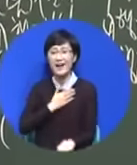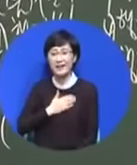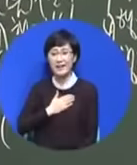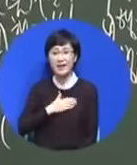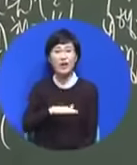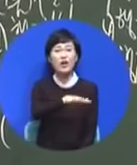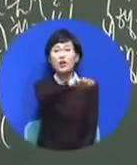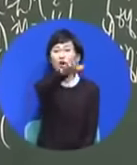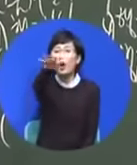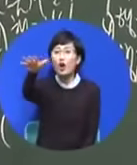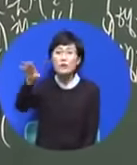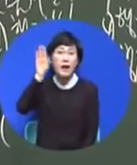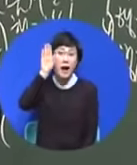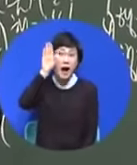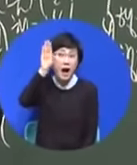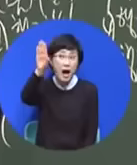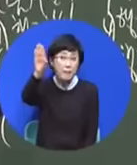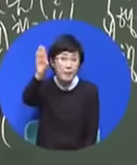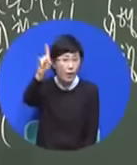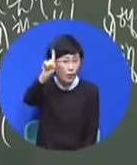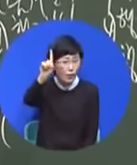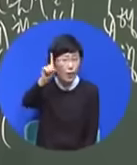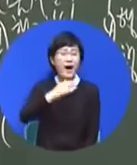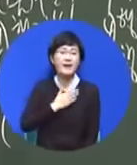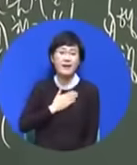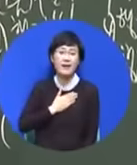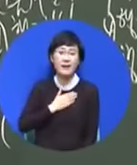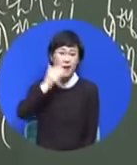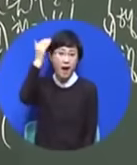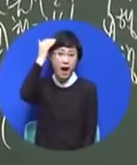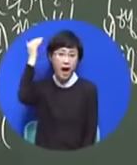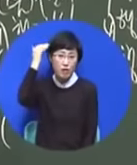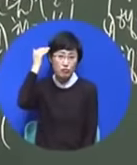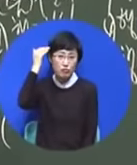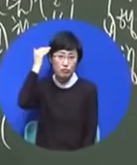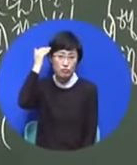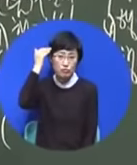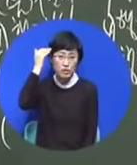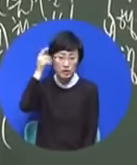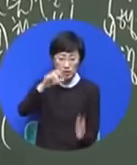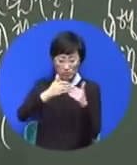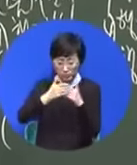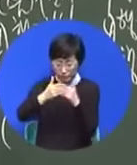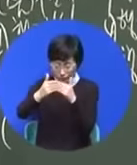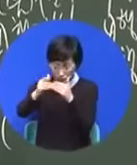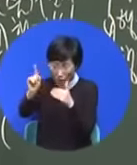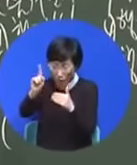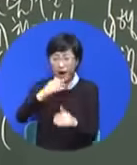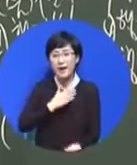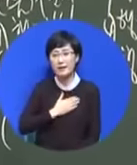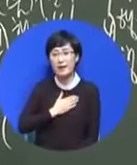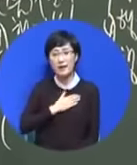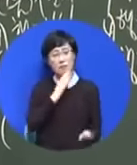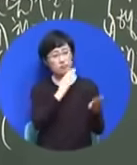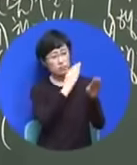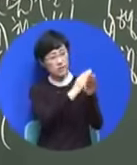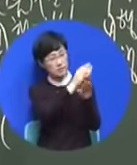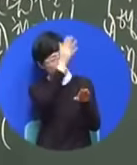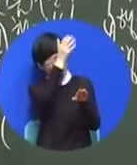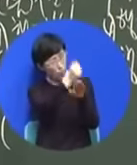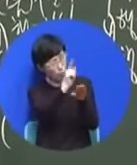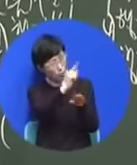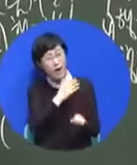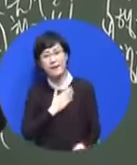알고 있습니다 한국이 어떻게 될지 알고 있습니다 북한 어떻게 될지 알고